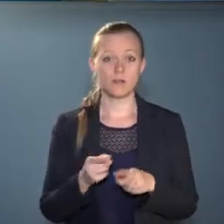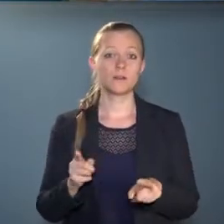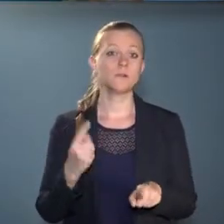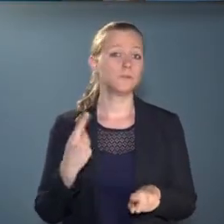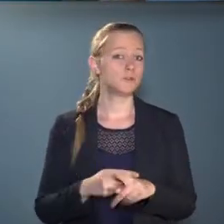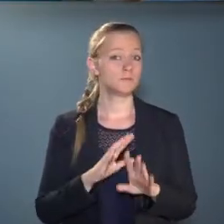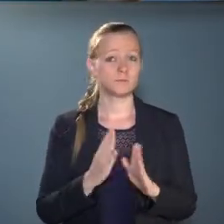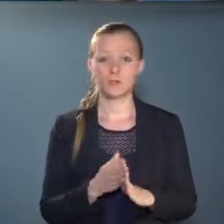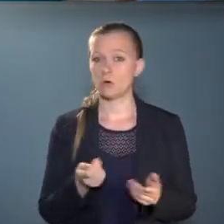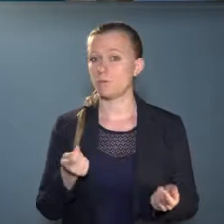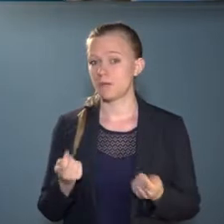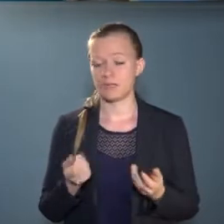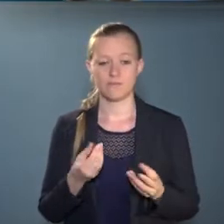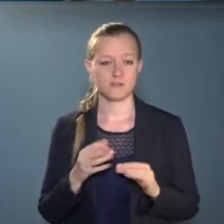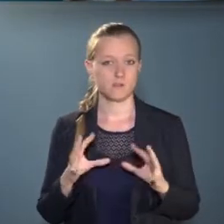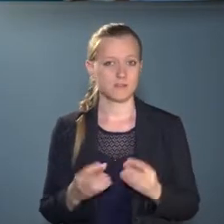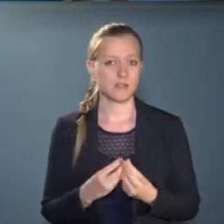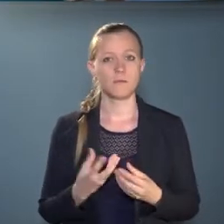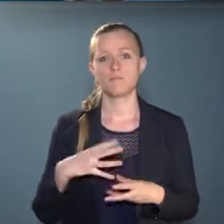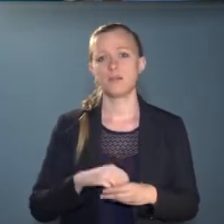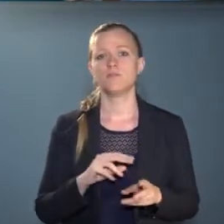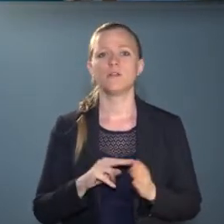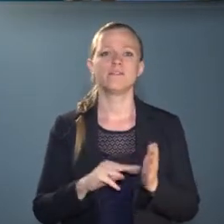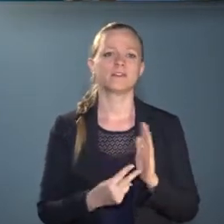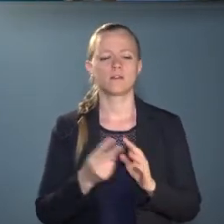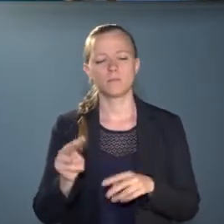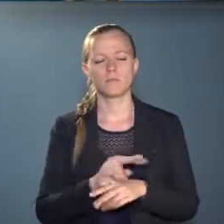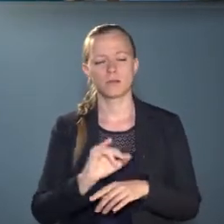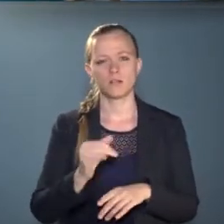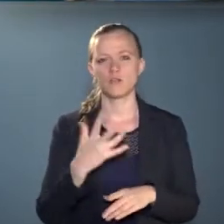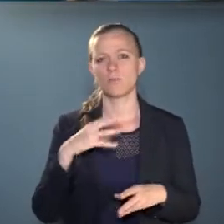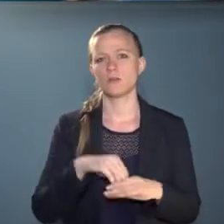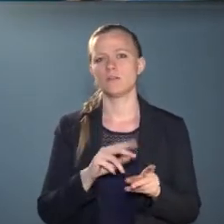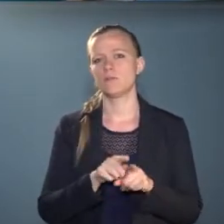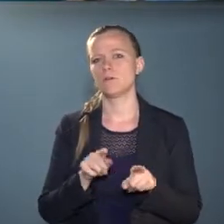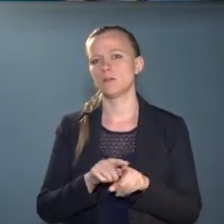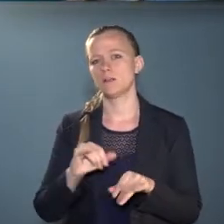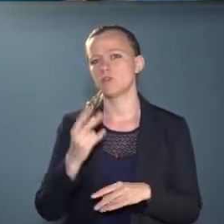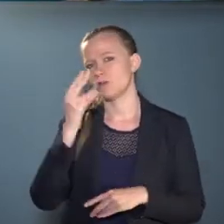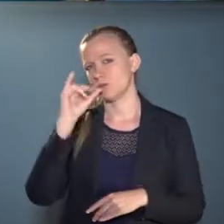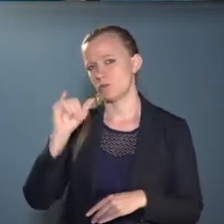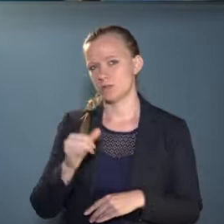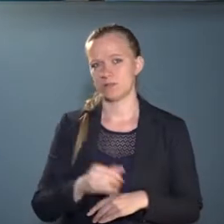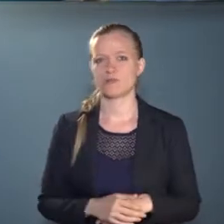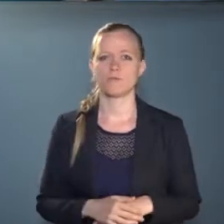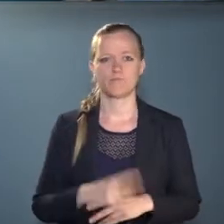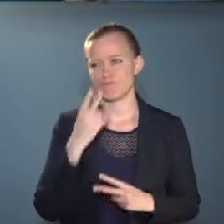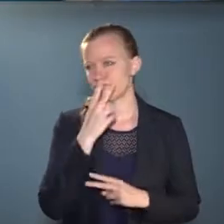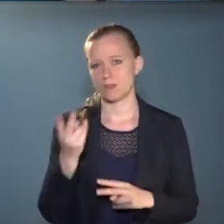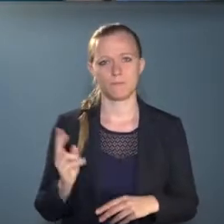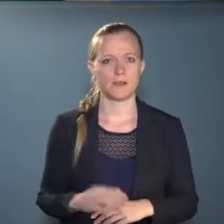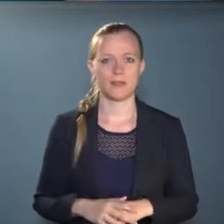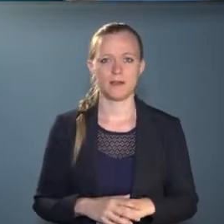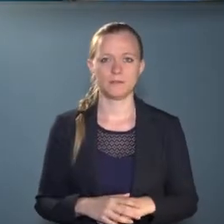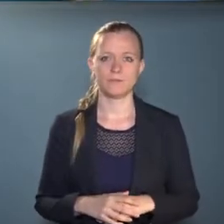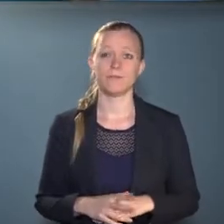hát operatív eszközökkel, amiben benne van a technikai megfigyelés is, és benne vannak az olyan rendőrök is, akiket nem látnak. Ott